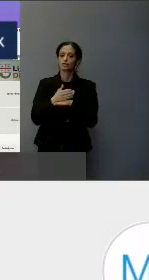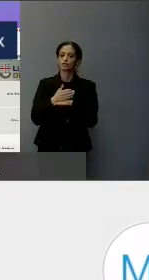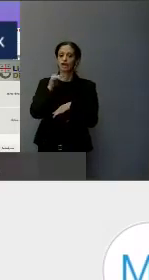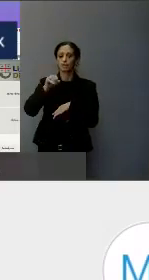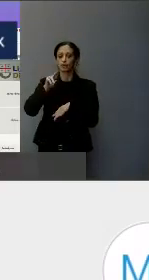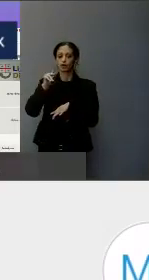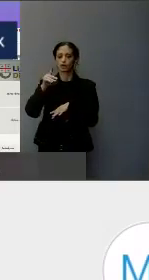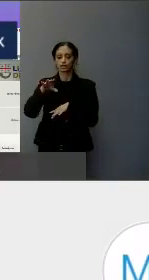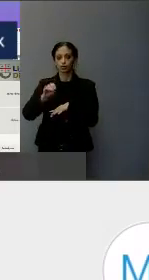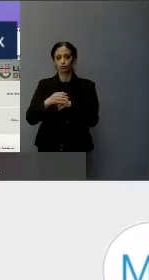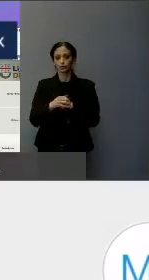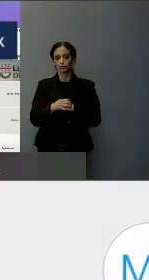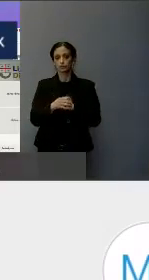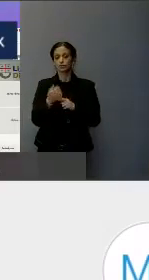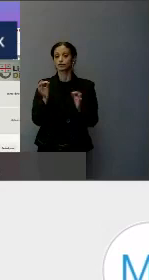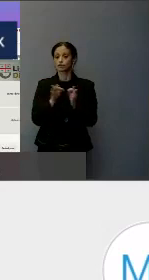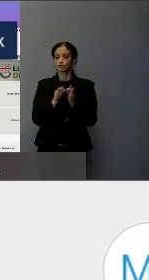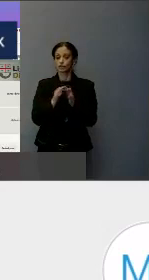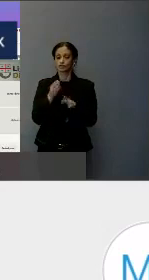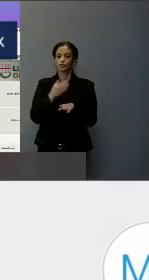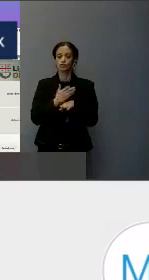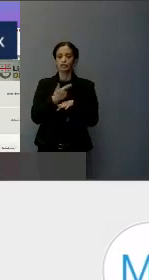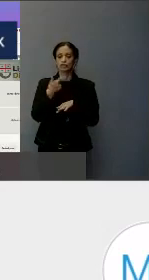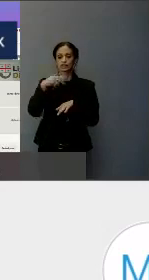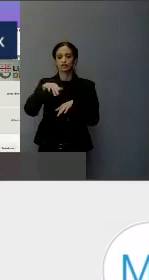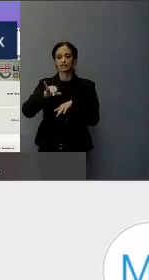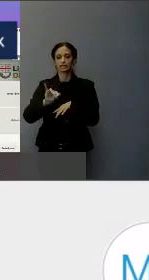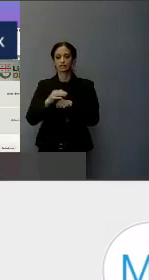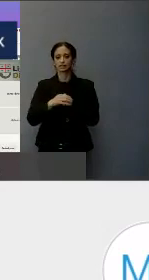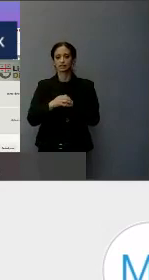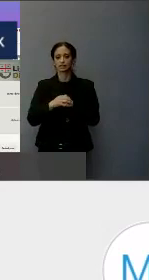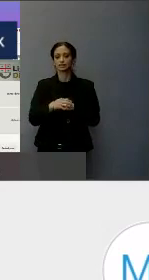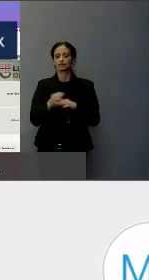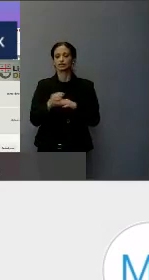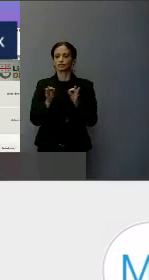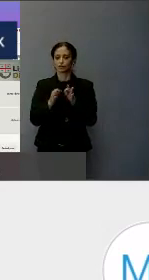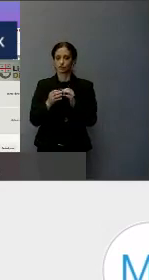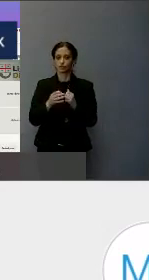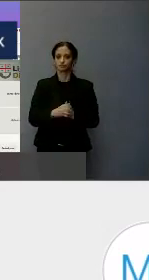immordino favorevole consigliera tini favorevole